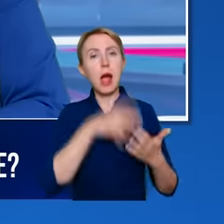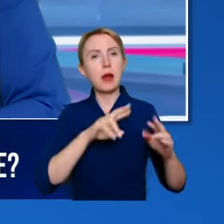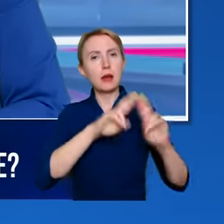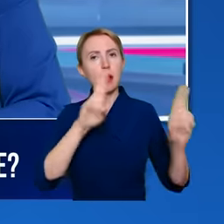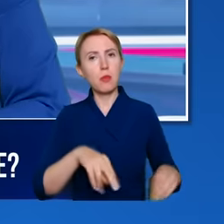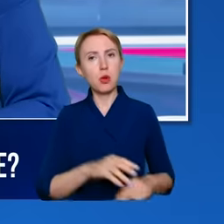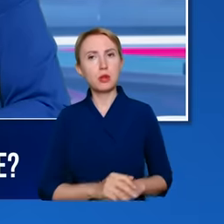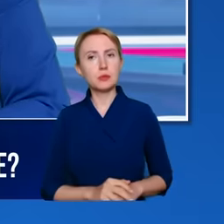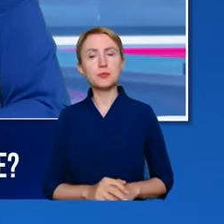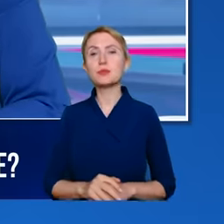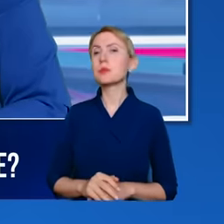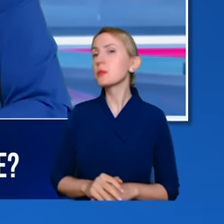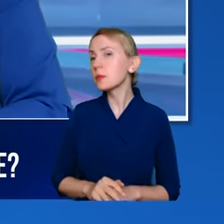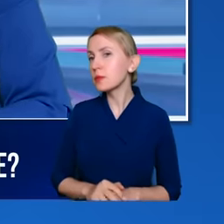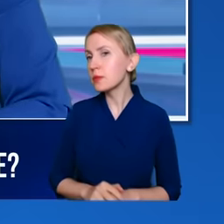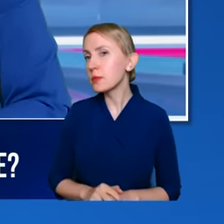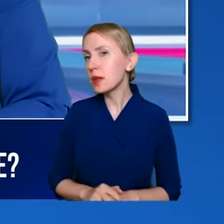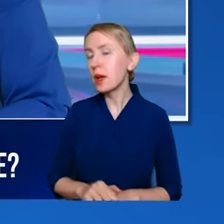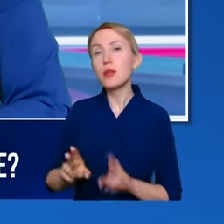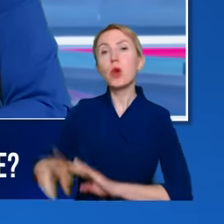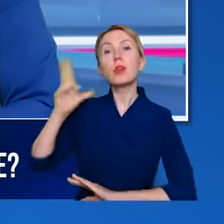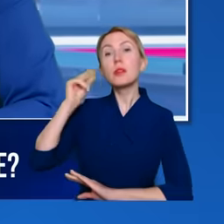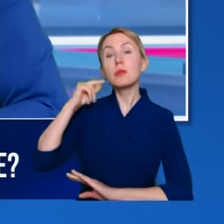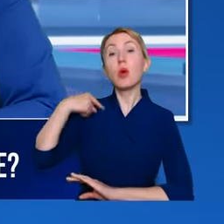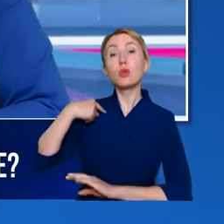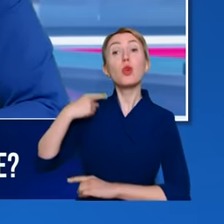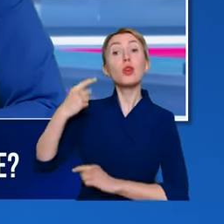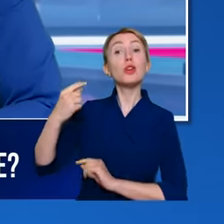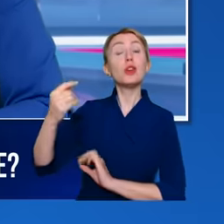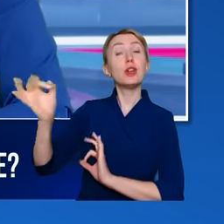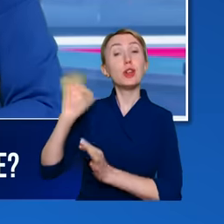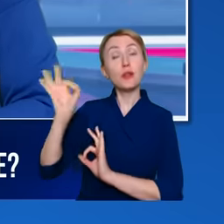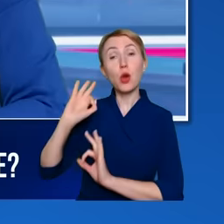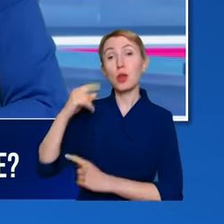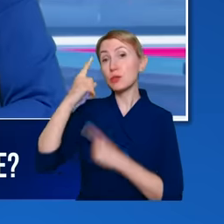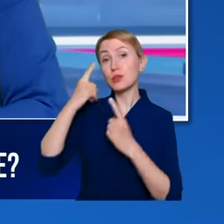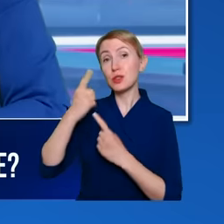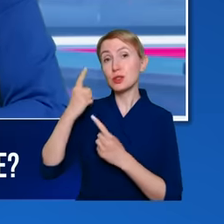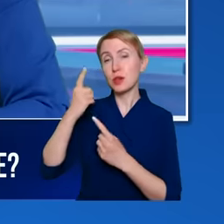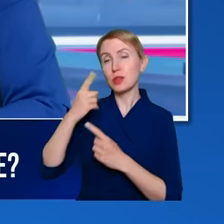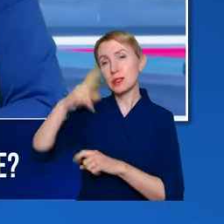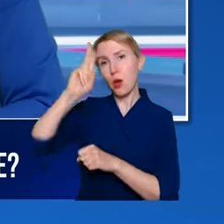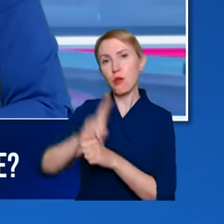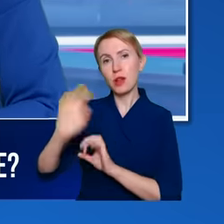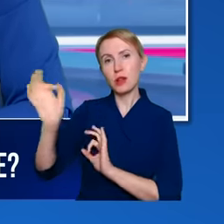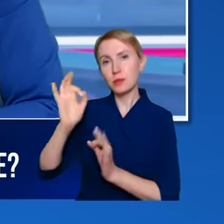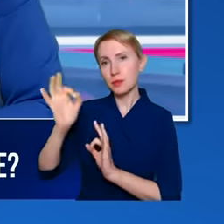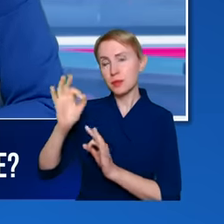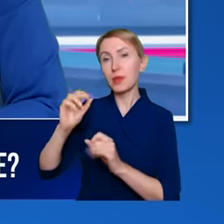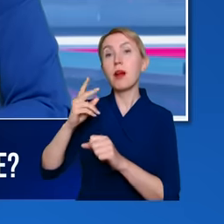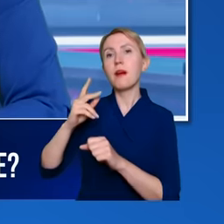reżyserka podpowiada, bo ja, szanowni państwo, tak się na tym nie znam, ale tu dostałam, myślę, że całkowicie wiarygodną informację,